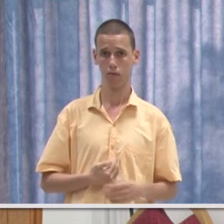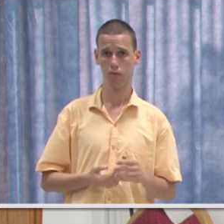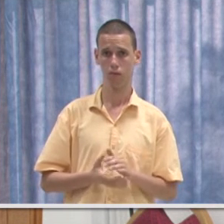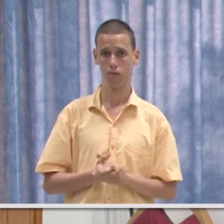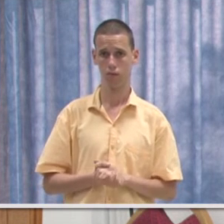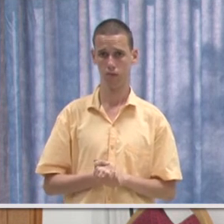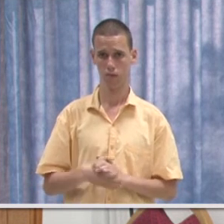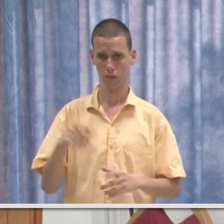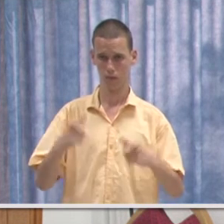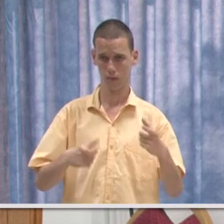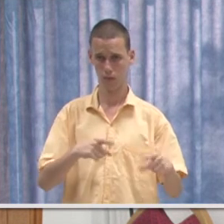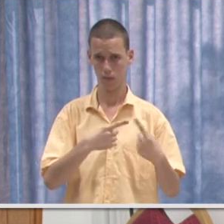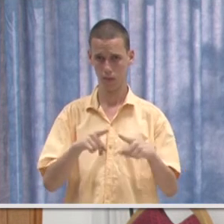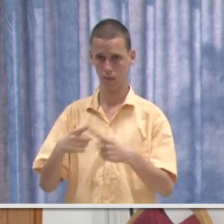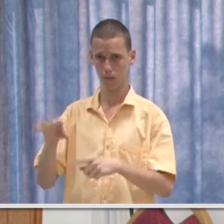commencé.